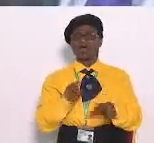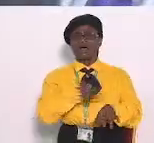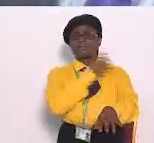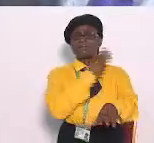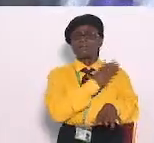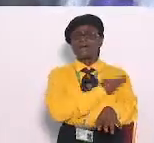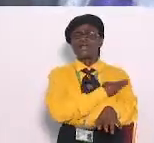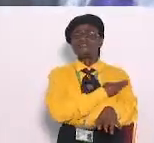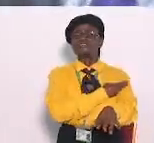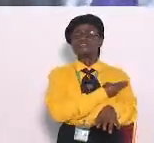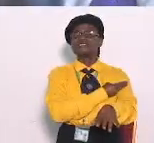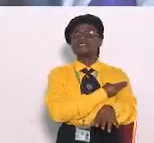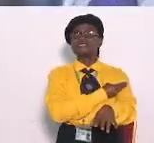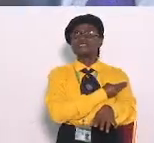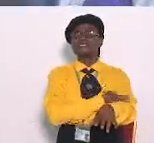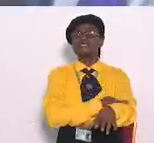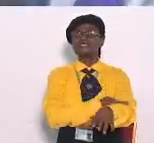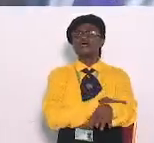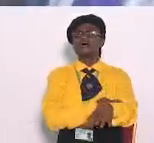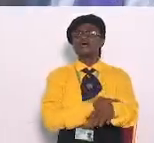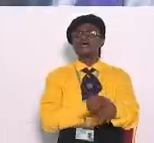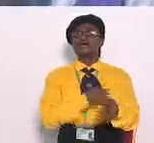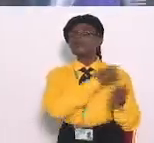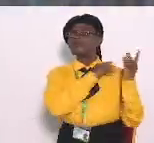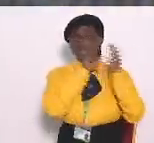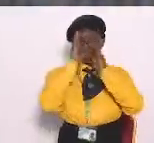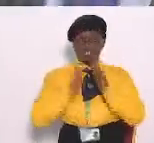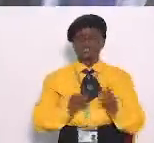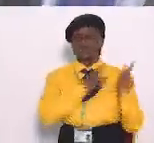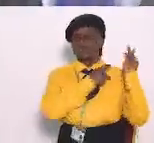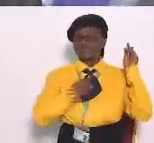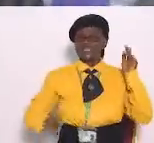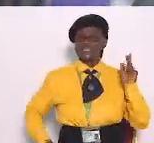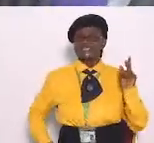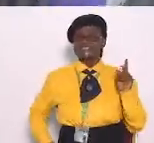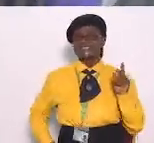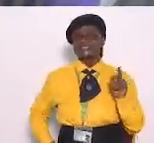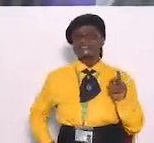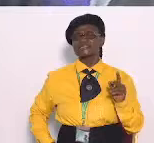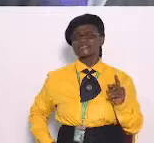conseiller puissant Dieu prince de